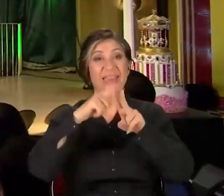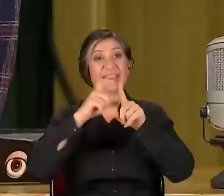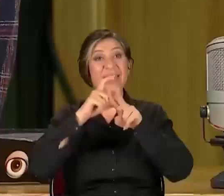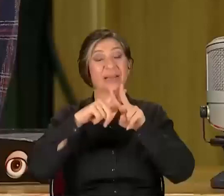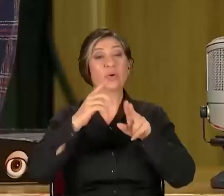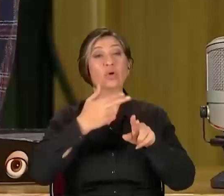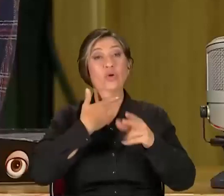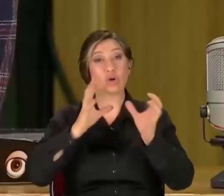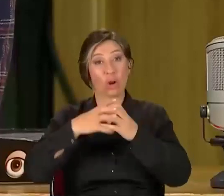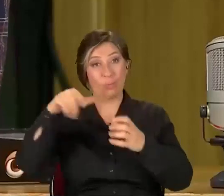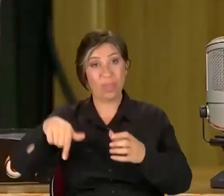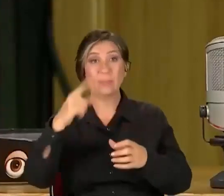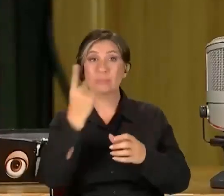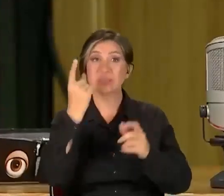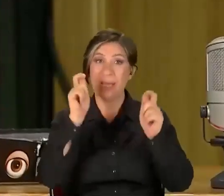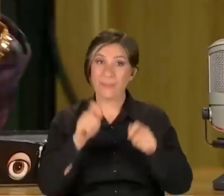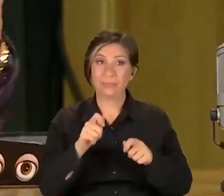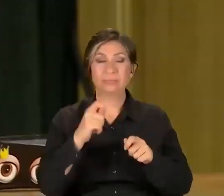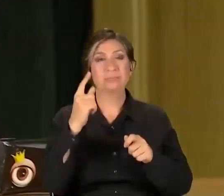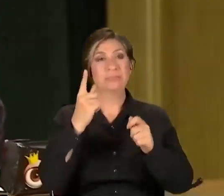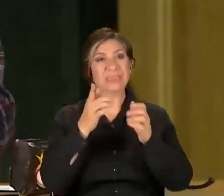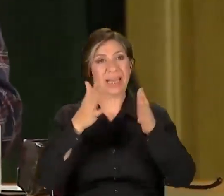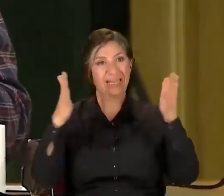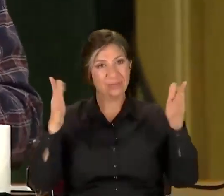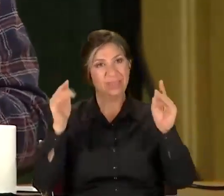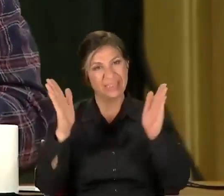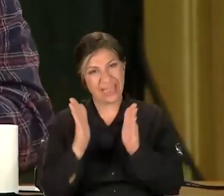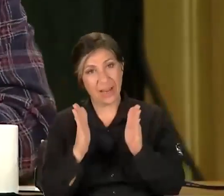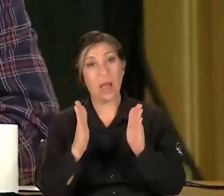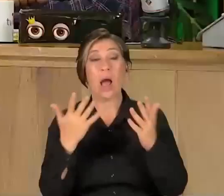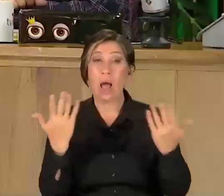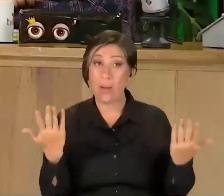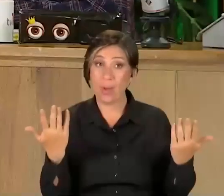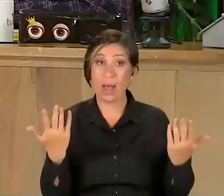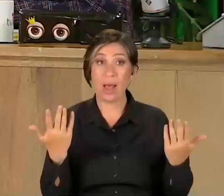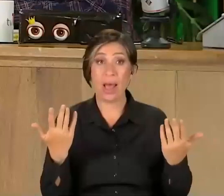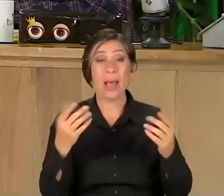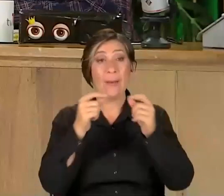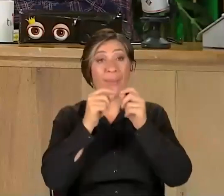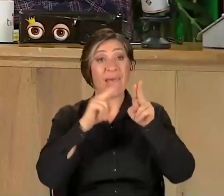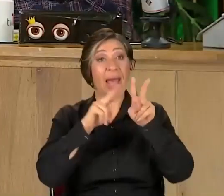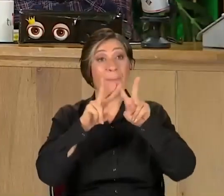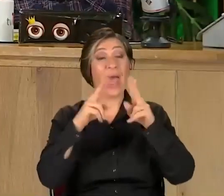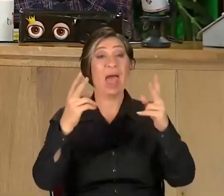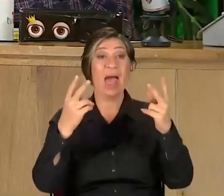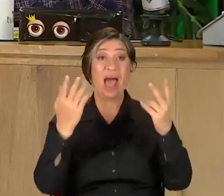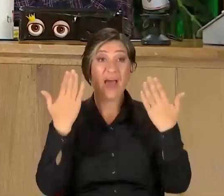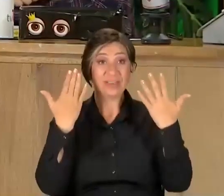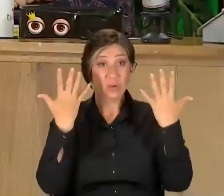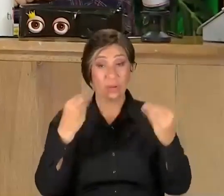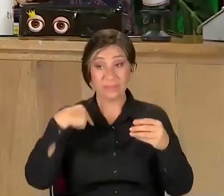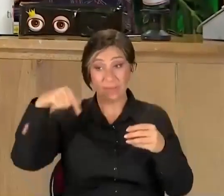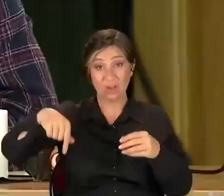Salon Kulüp'te böyle bir şey yapalım. Birisi daha geniş, birisi daha dar ama BKM Mutfak havasında olan